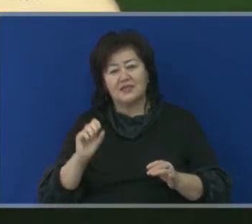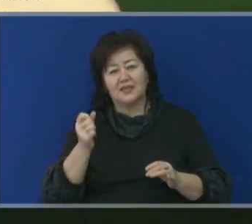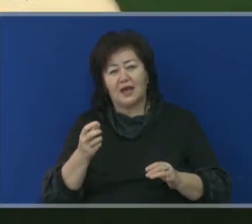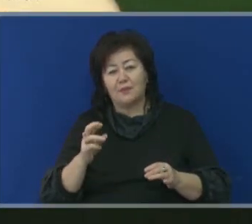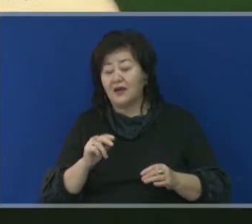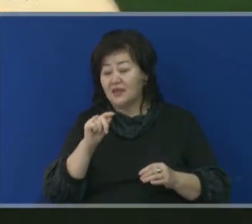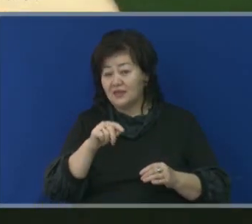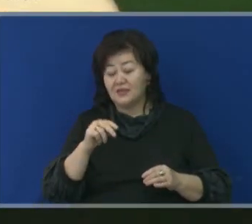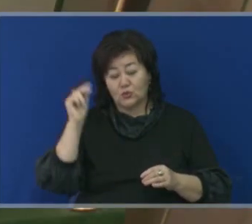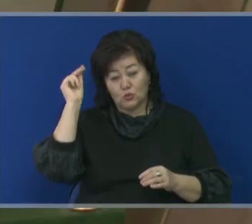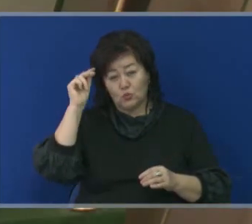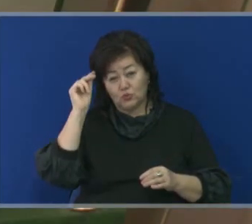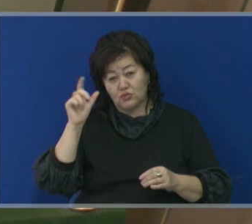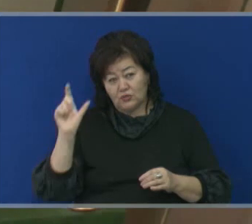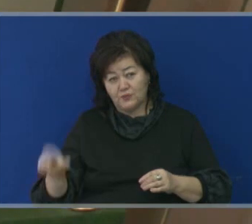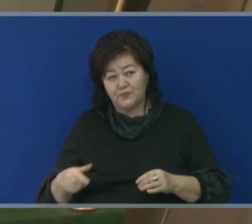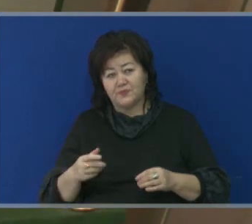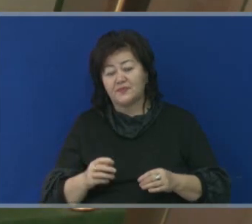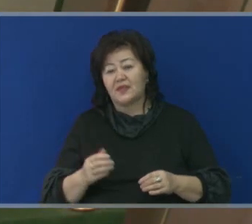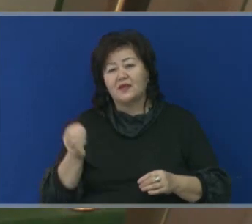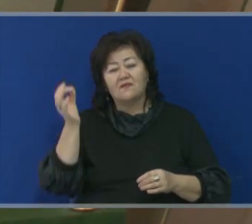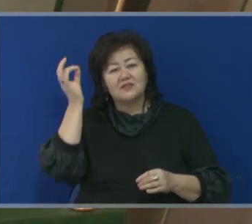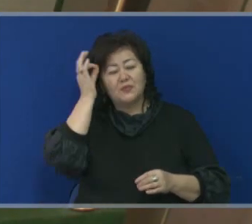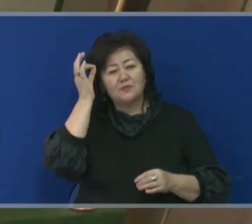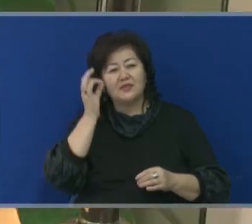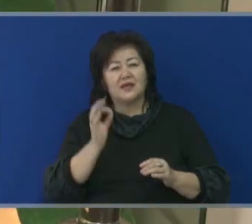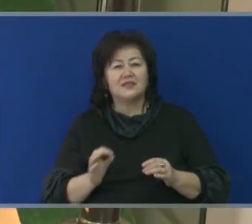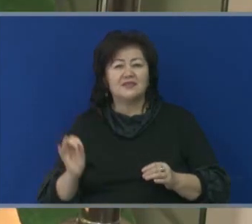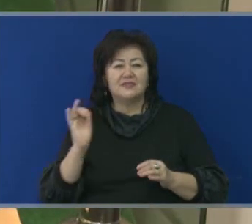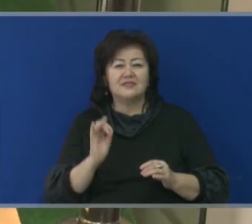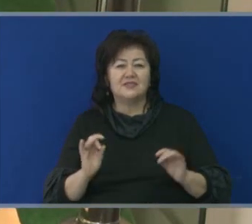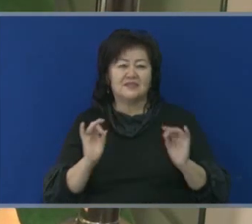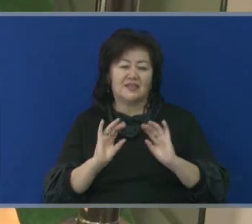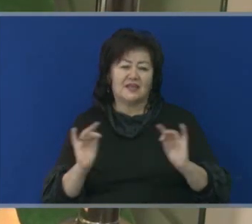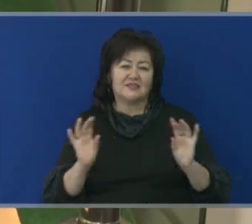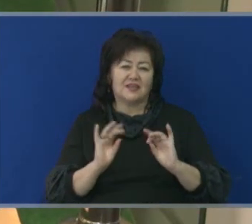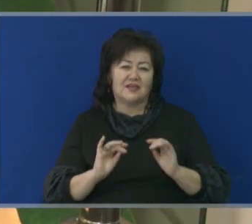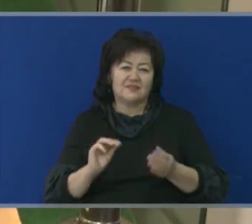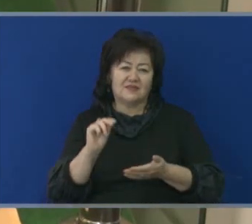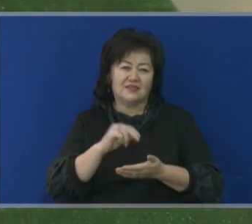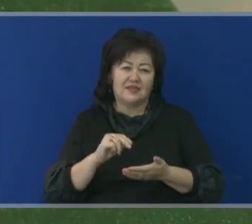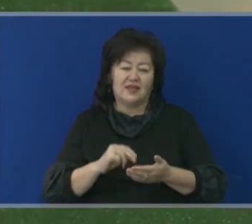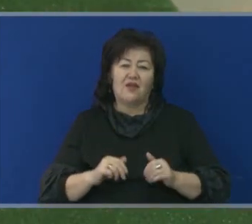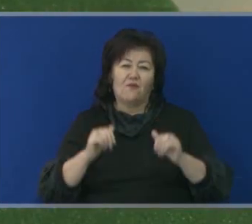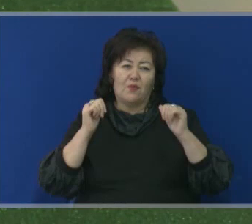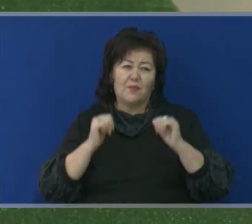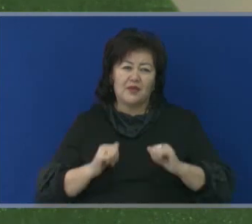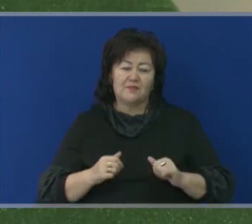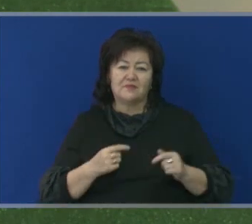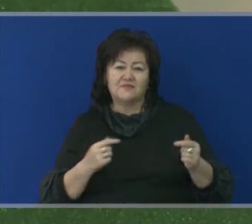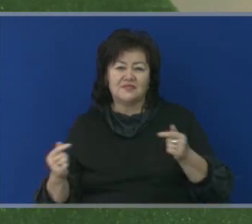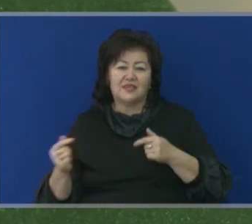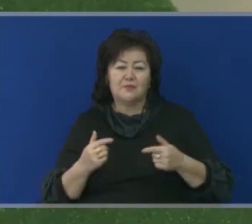учеников. В воспоминаниях интересно рассказывается о поэтическом искусстве и умениях Абая, особенностях его поведения,